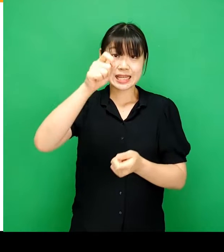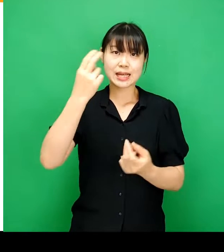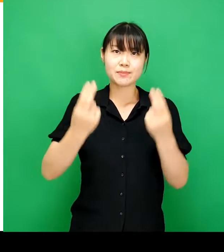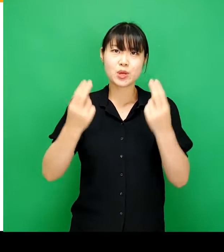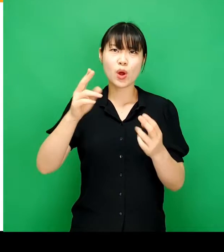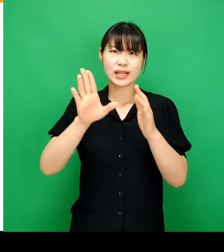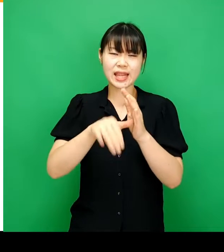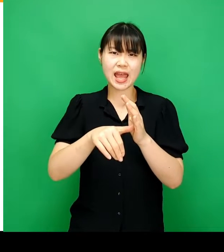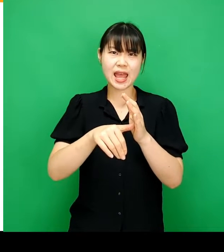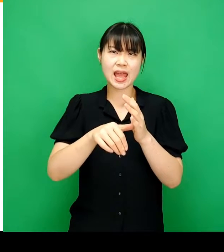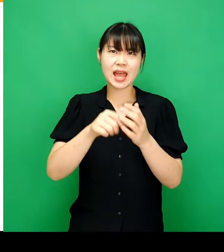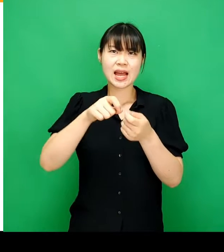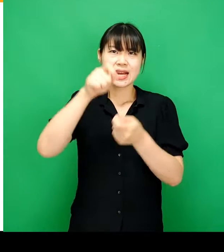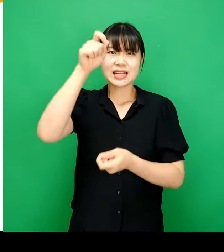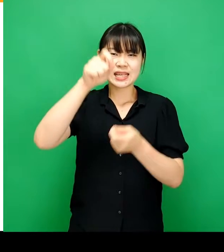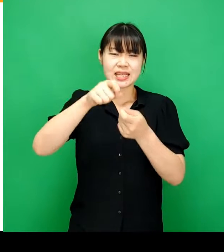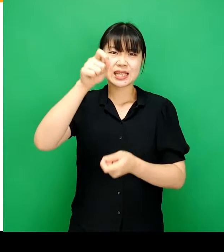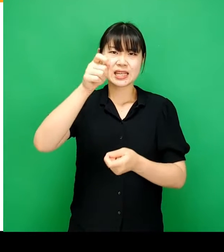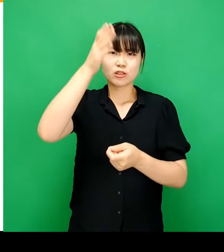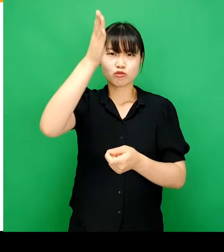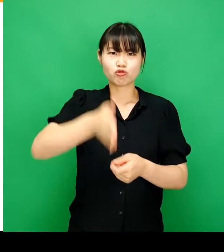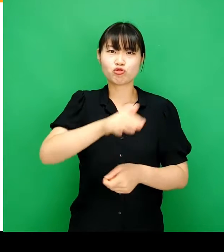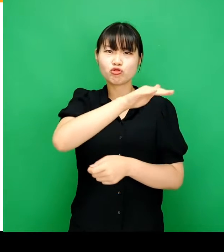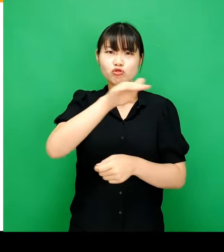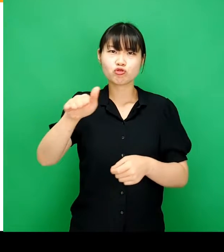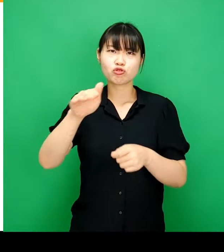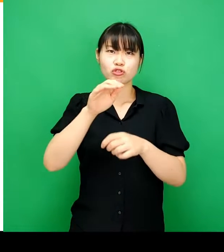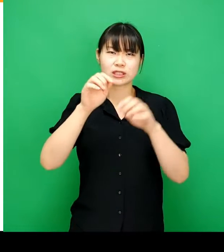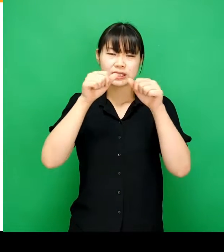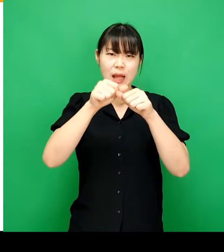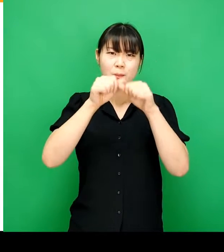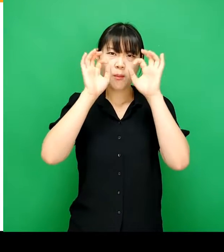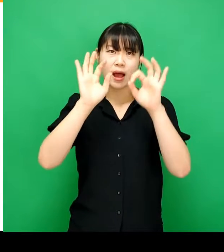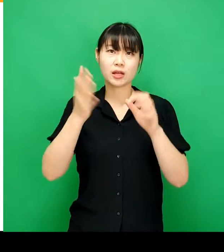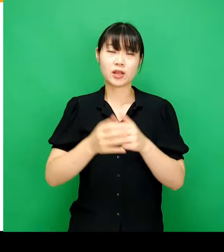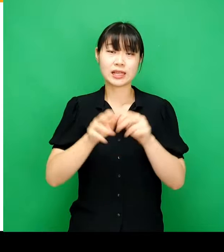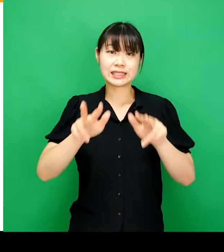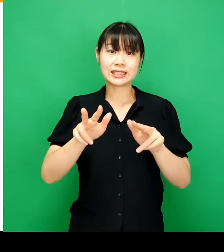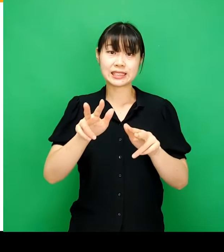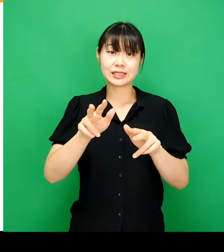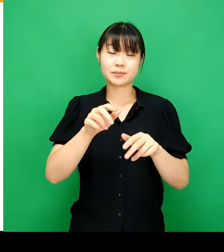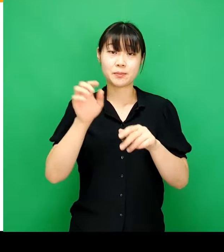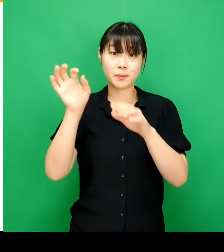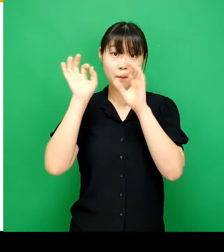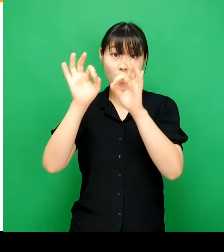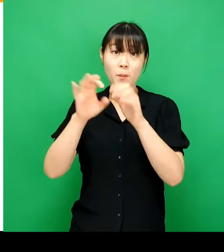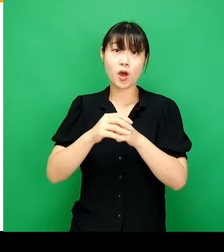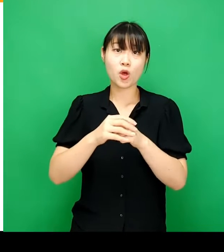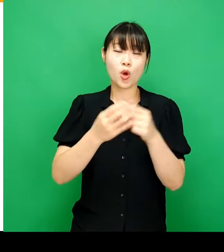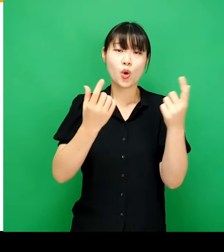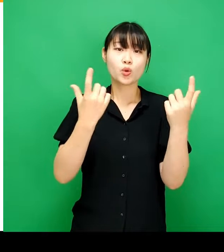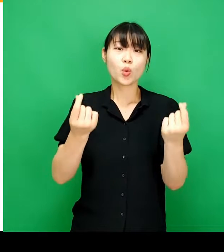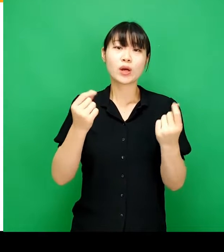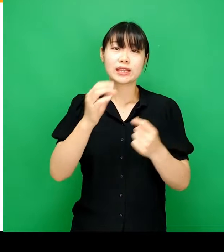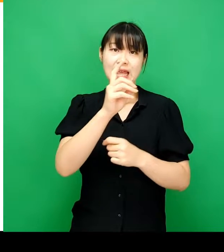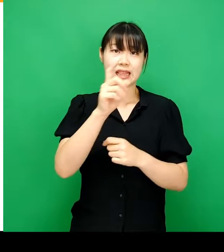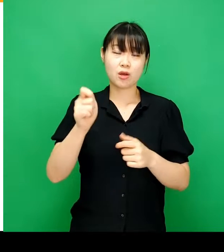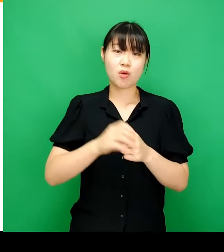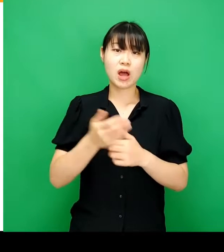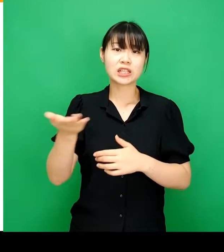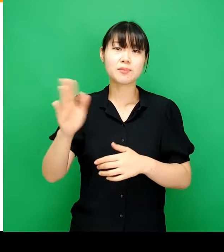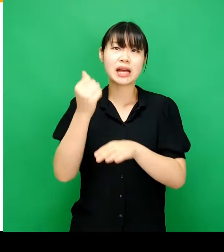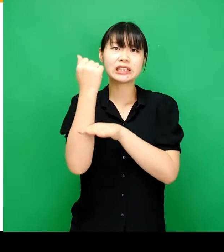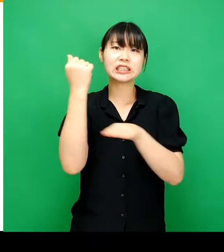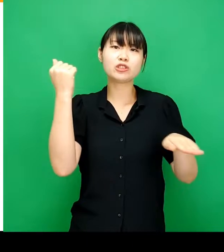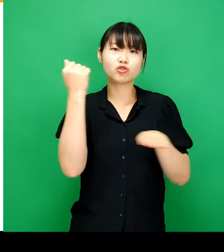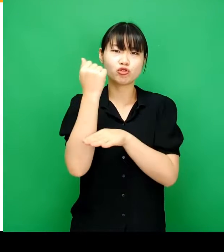길이를 비교할 땐 길이를 정의하는 축도 살펴봐야 합니다. 지금 보는 두 막대 차트는 동일한